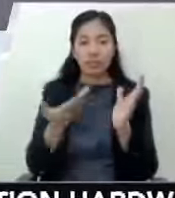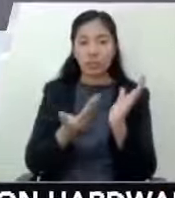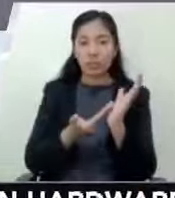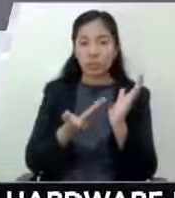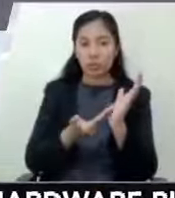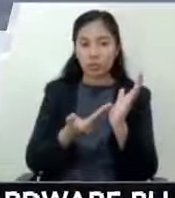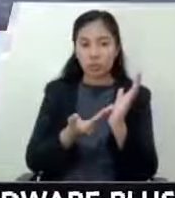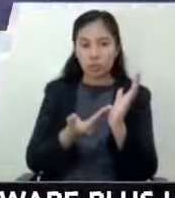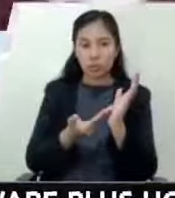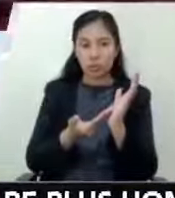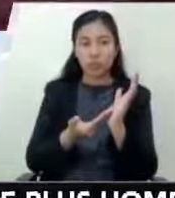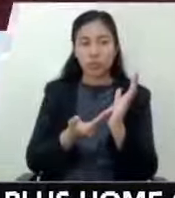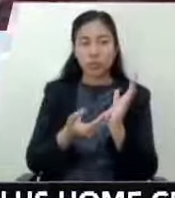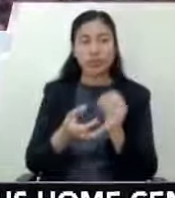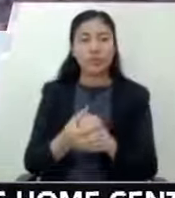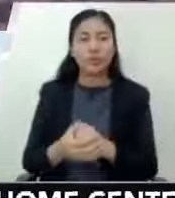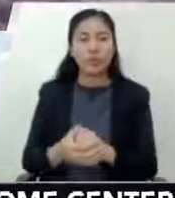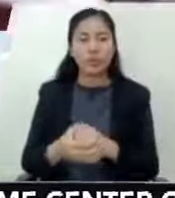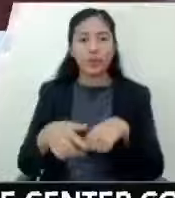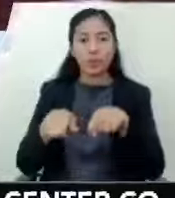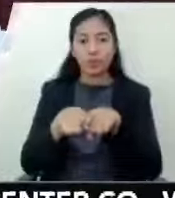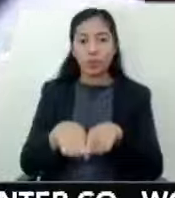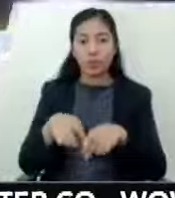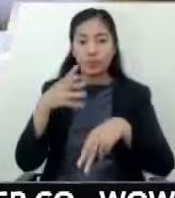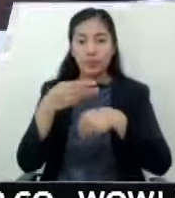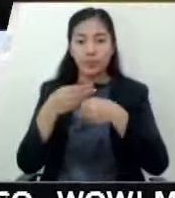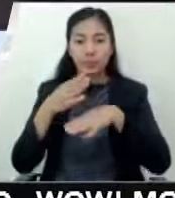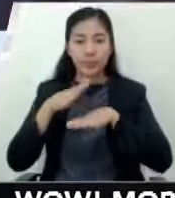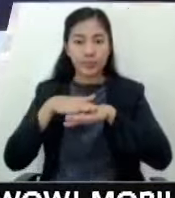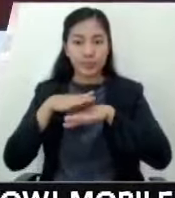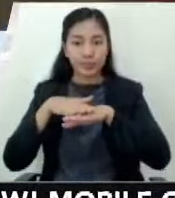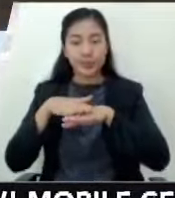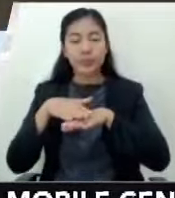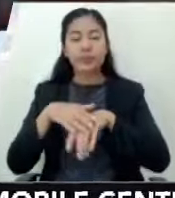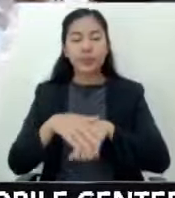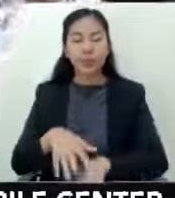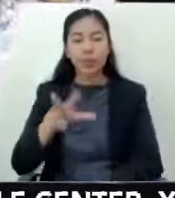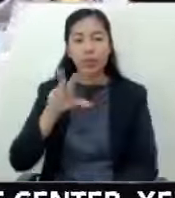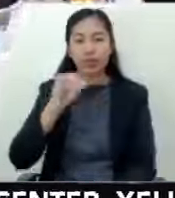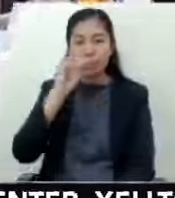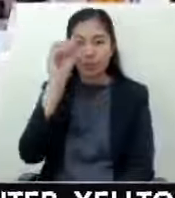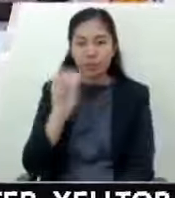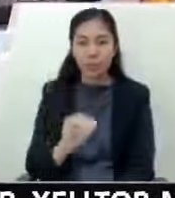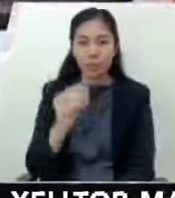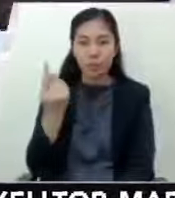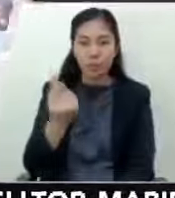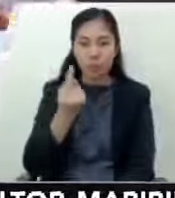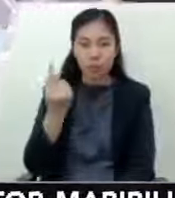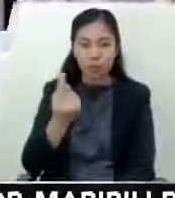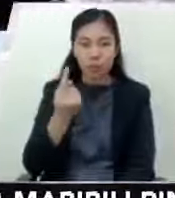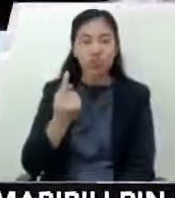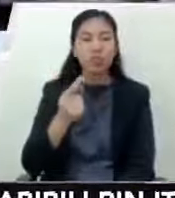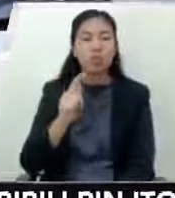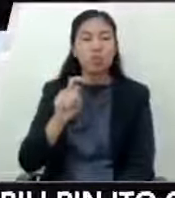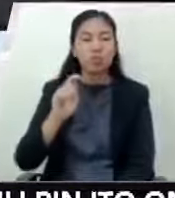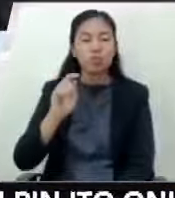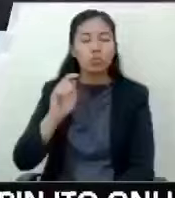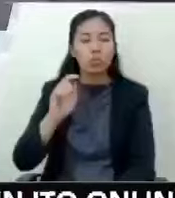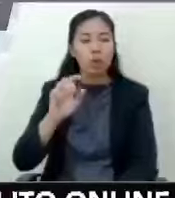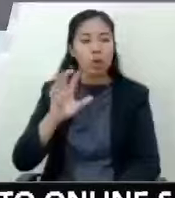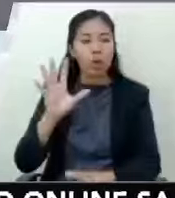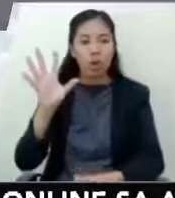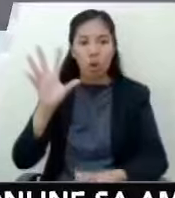entity. Dagdag na paalala ng LTFRB, 30% lang ng total authorized units kada operator sa kada ruta